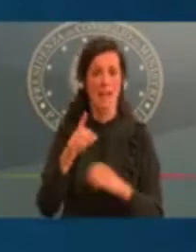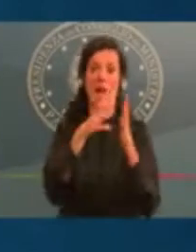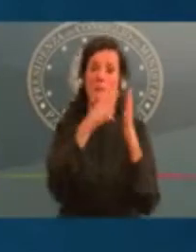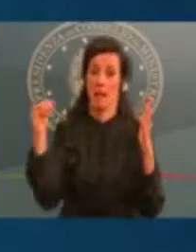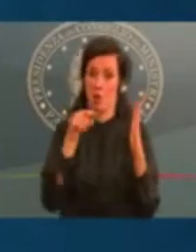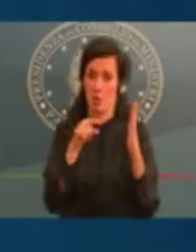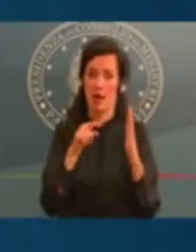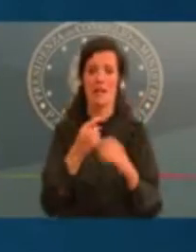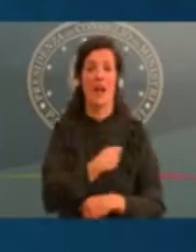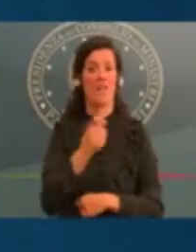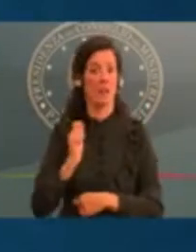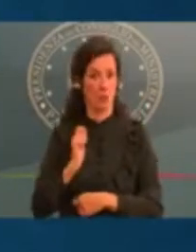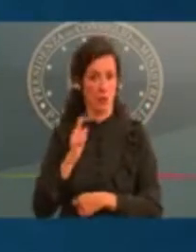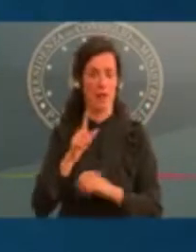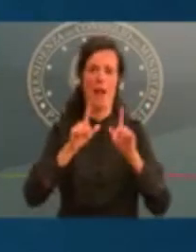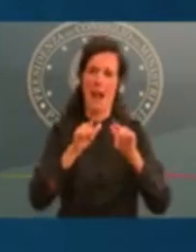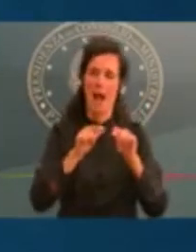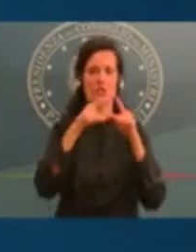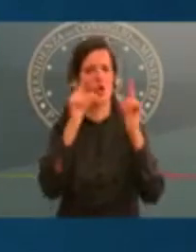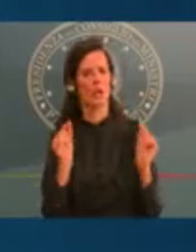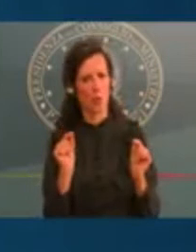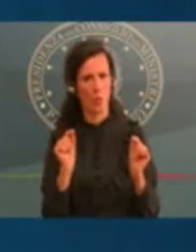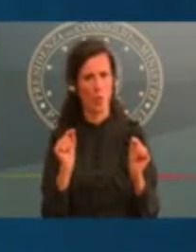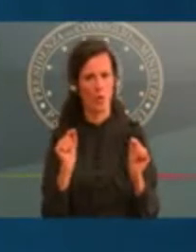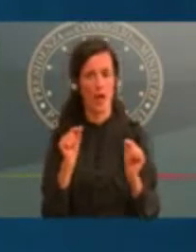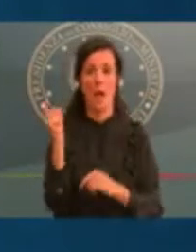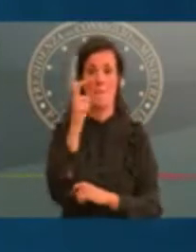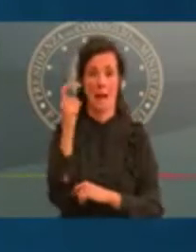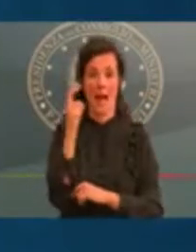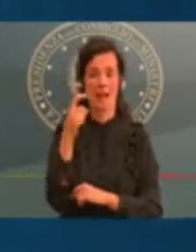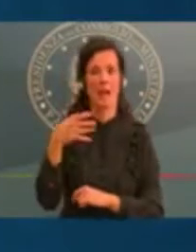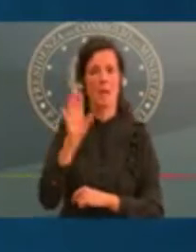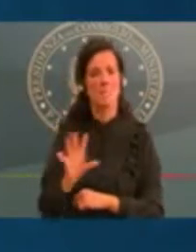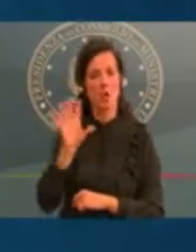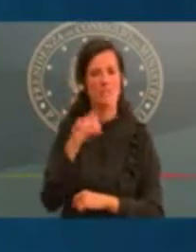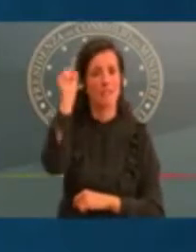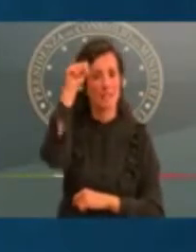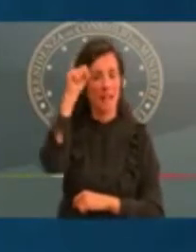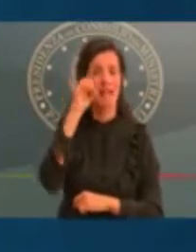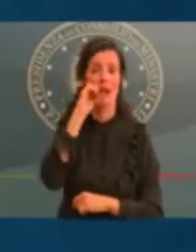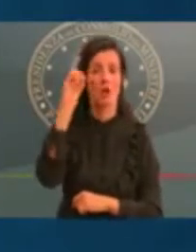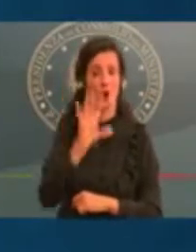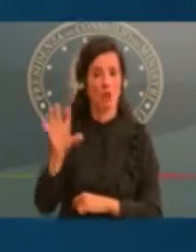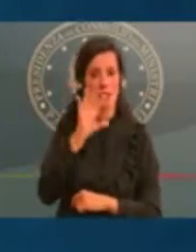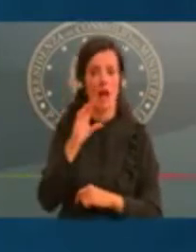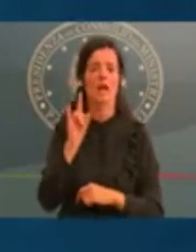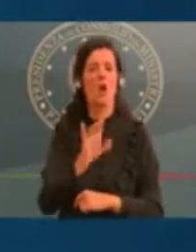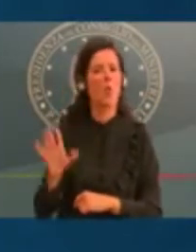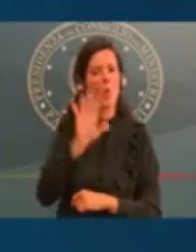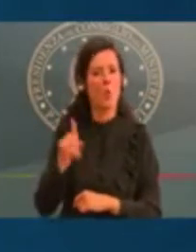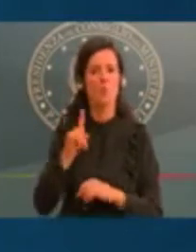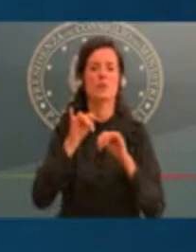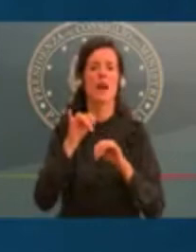incombe sulle regioni campania veneto e toscana rischiano di abbandonare la zona gialla e l'alto adige in anticipo